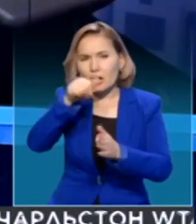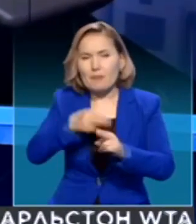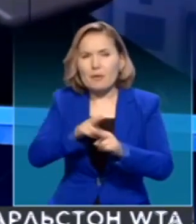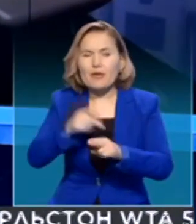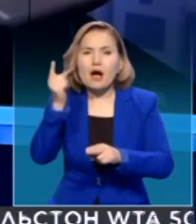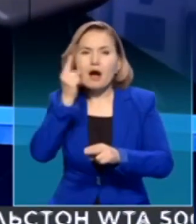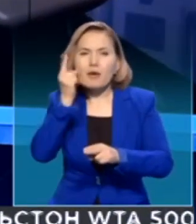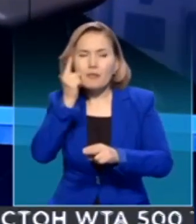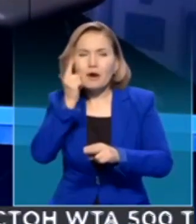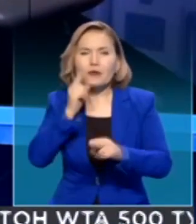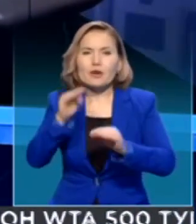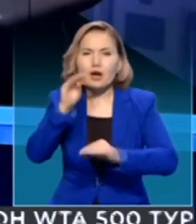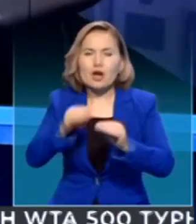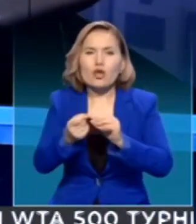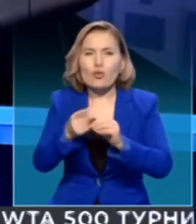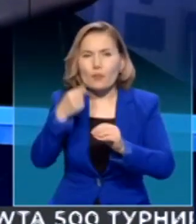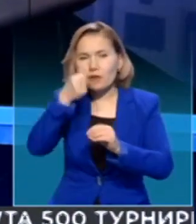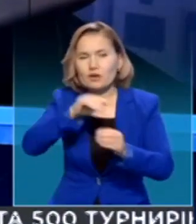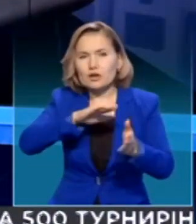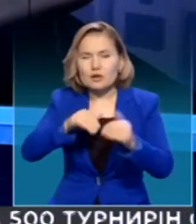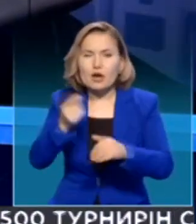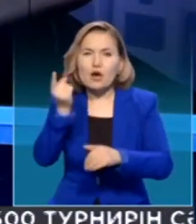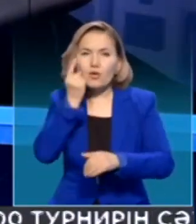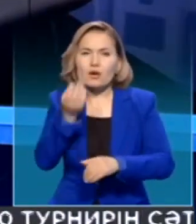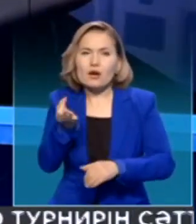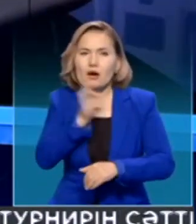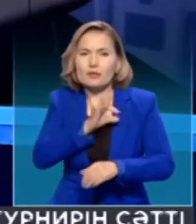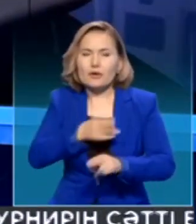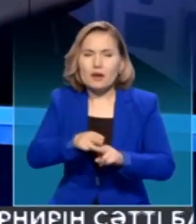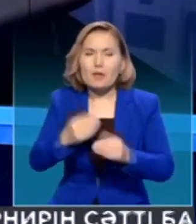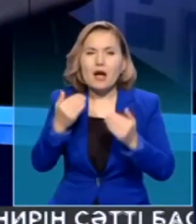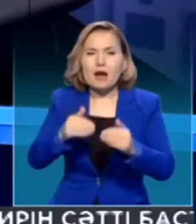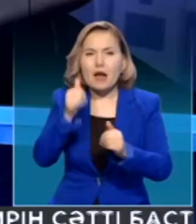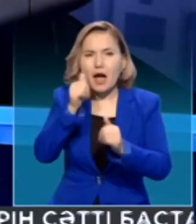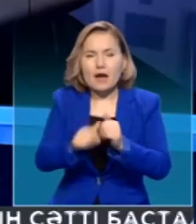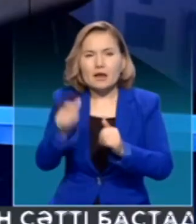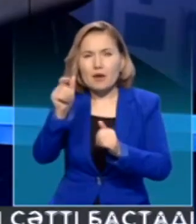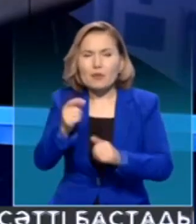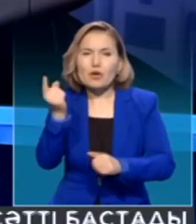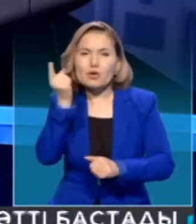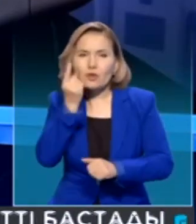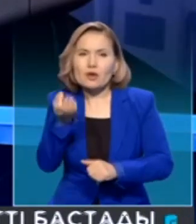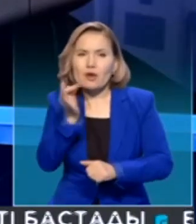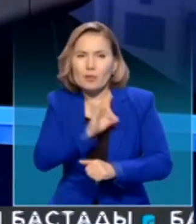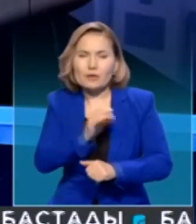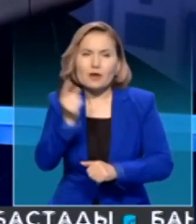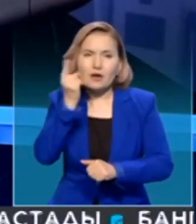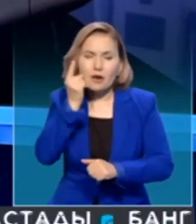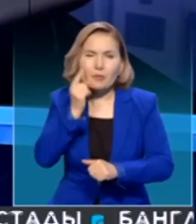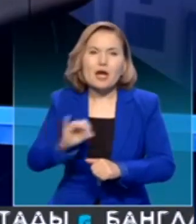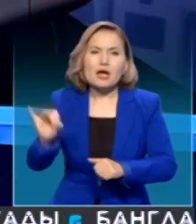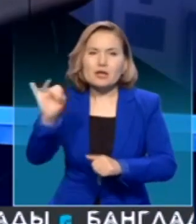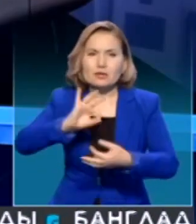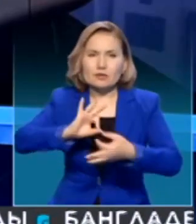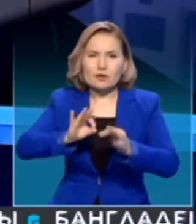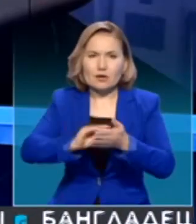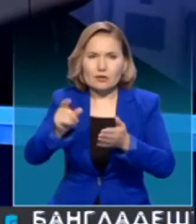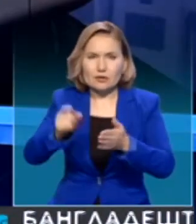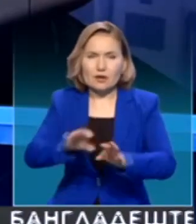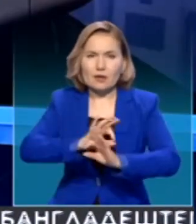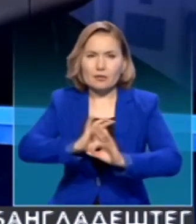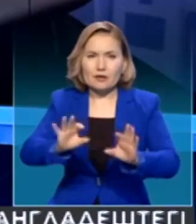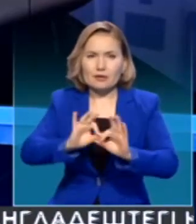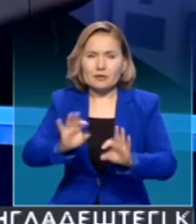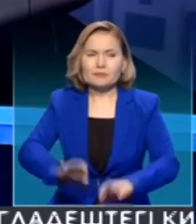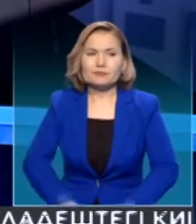мобильді аппарат жасалып, 11 жылдан кейін қолданысқа берілген еді. Қазір әр адамның қолында жүрген ұялы телефон жайлы Арай Төлеген қызы